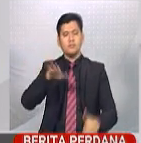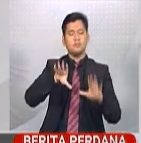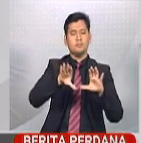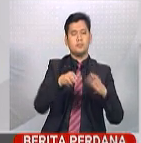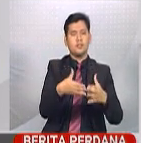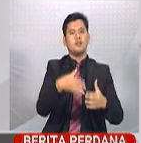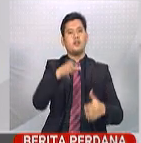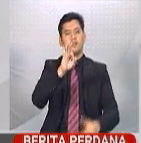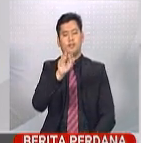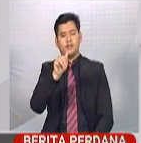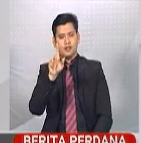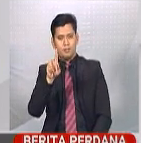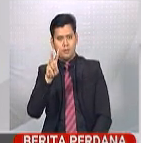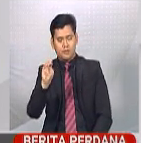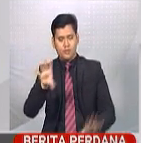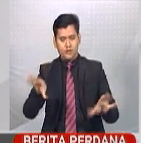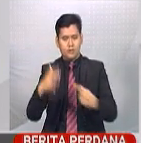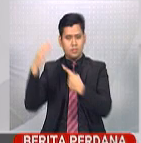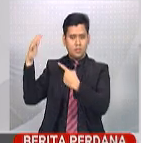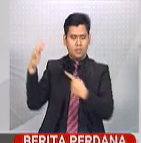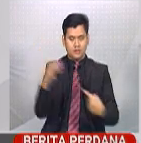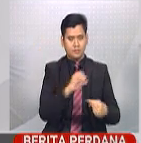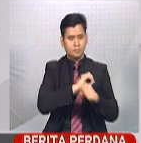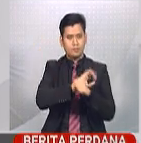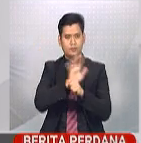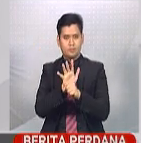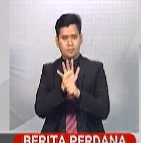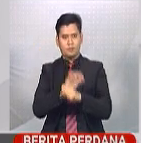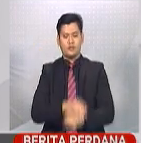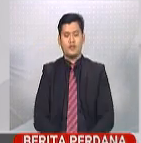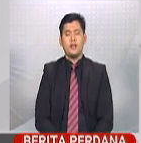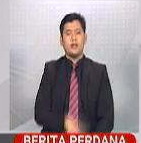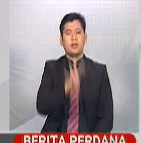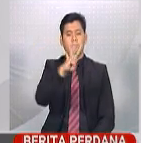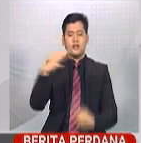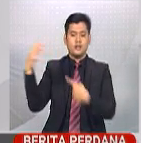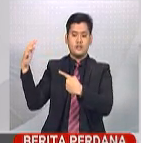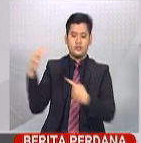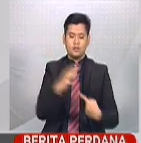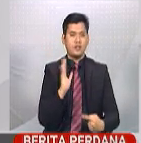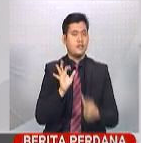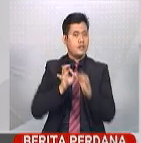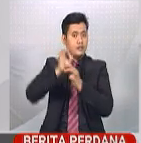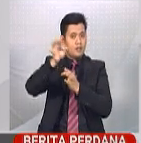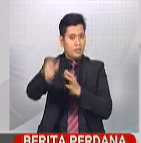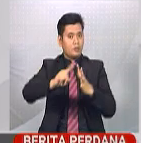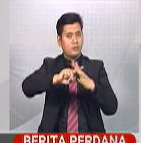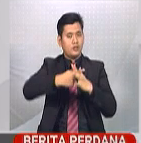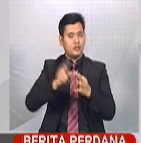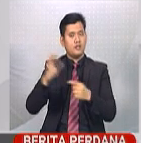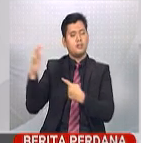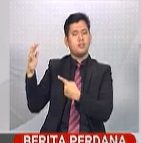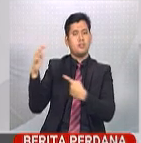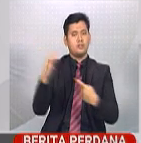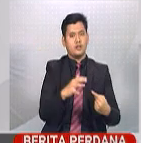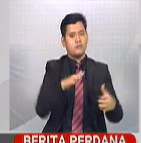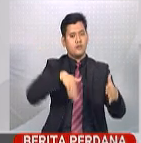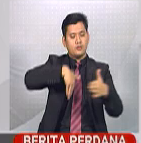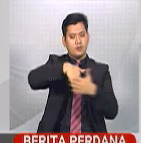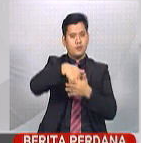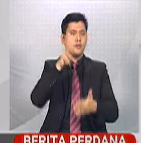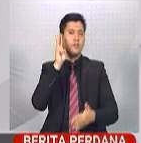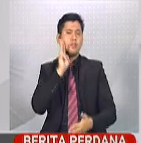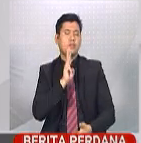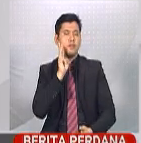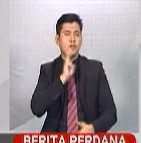penjadwalannya semula beberapa kejuaraan susulan pandemic combined in part kejohanan akan ditanggung bermula zona bola sepak wanita